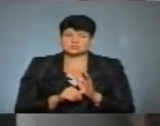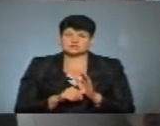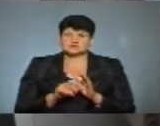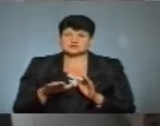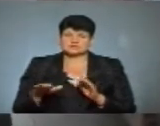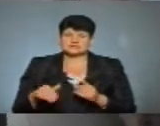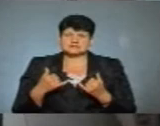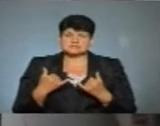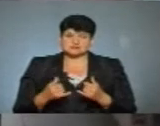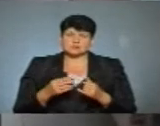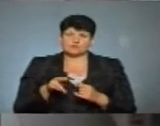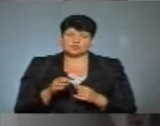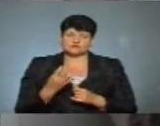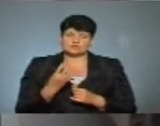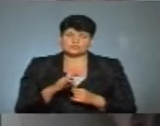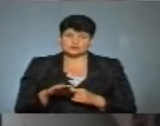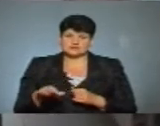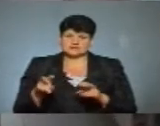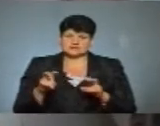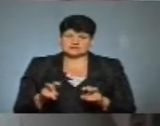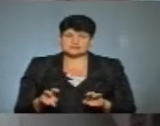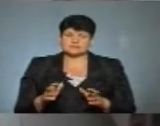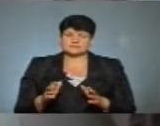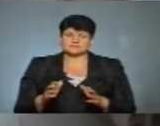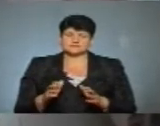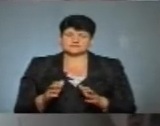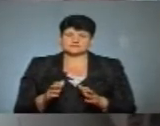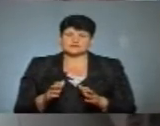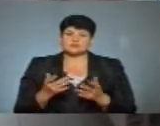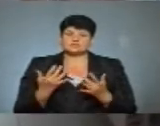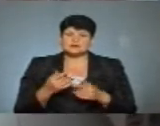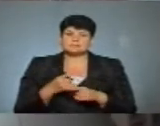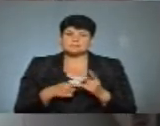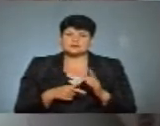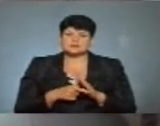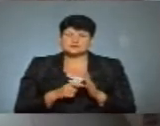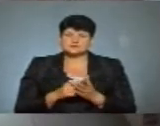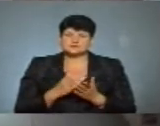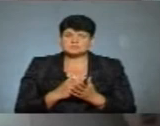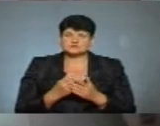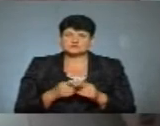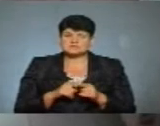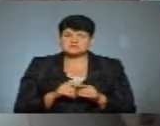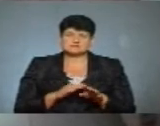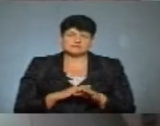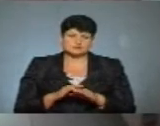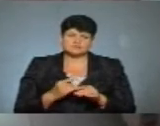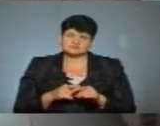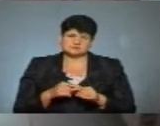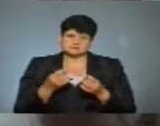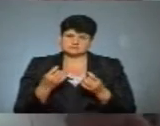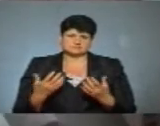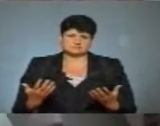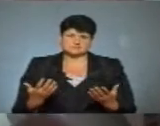дітей. Зараз тут по четверо дітей, які будуть сидіти і сидять зараз, оскільки півкласу тільки знаходиться, то це дотриматися цього досить